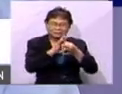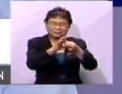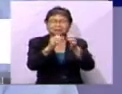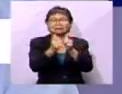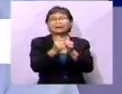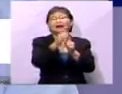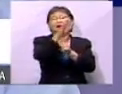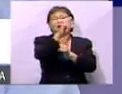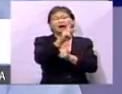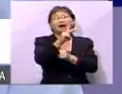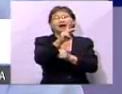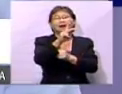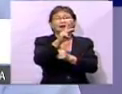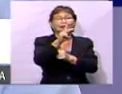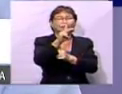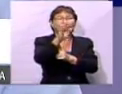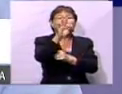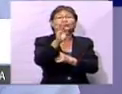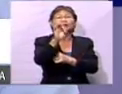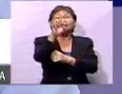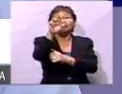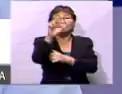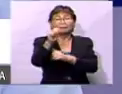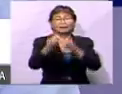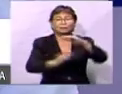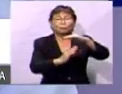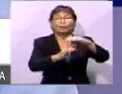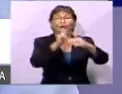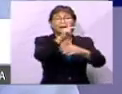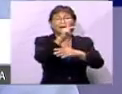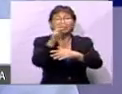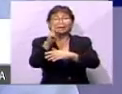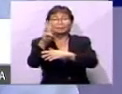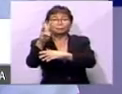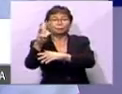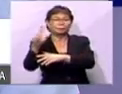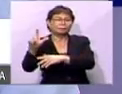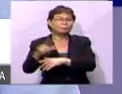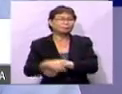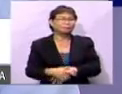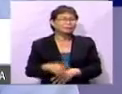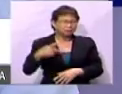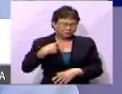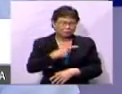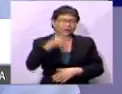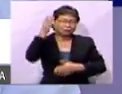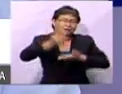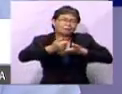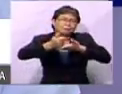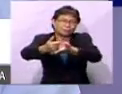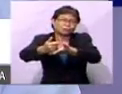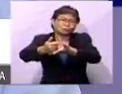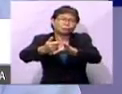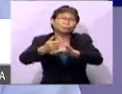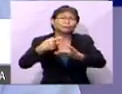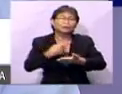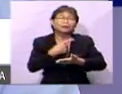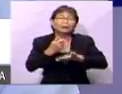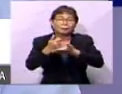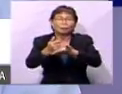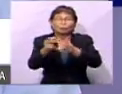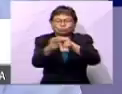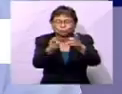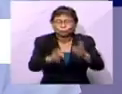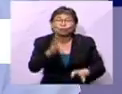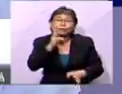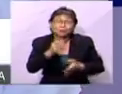Kementerian KKW. Dan saya juga memaklumkan bahawa kita juga akan membantu usahawan-usahawan wanita